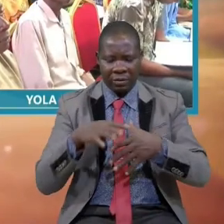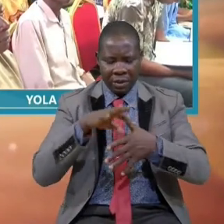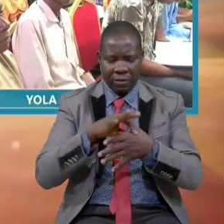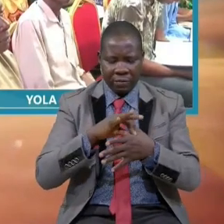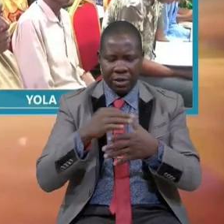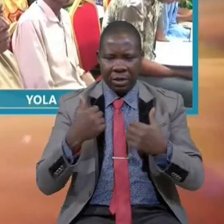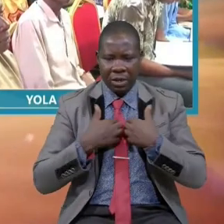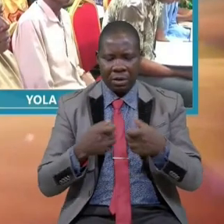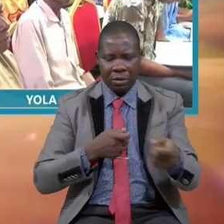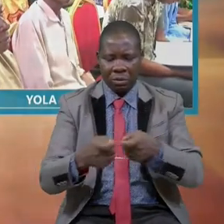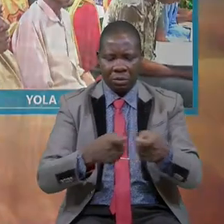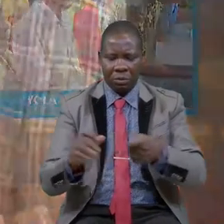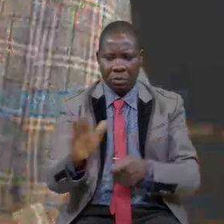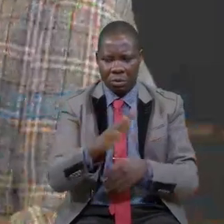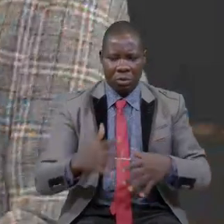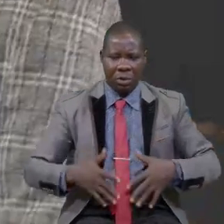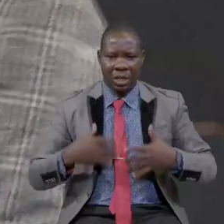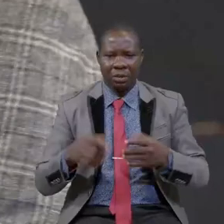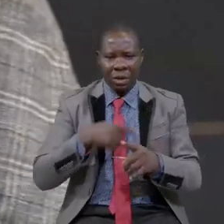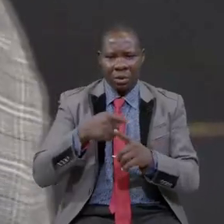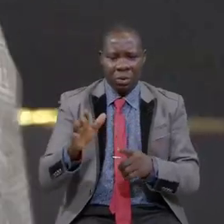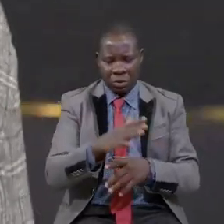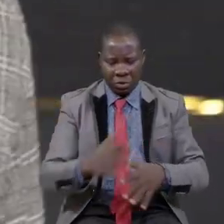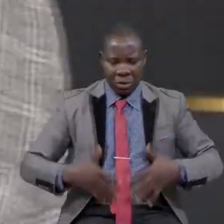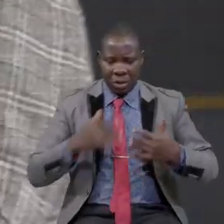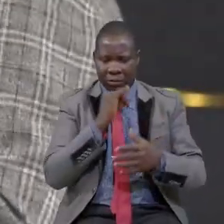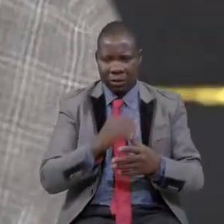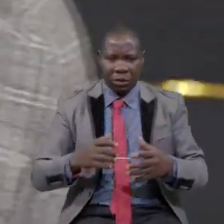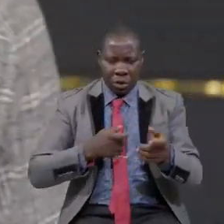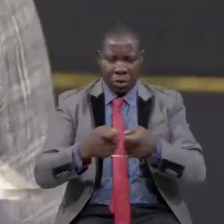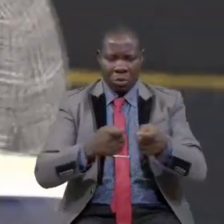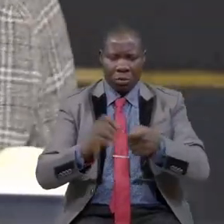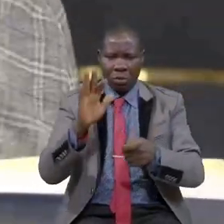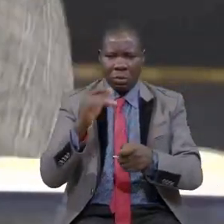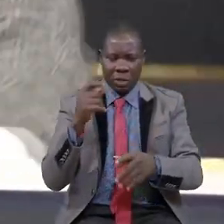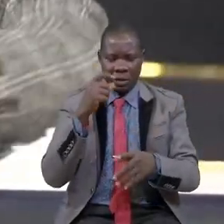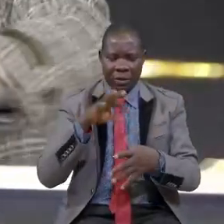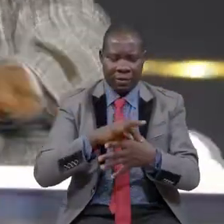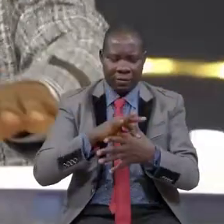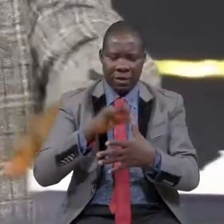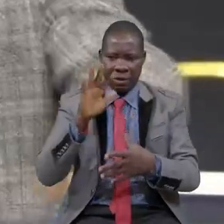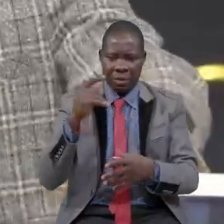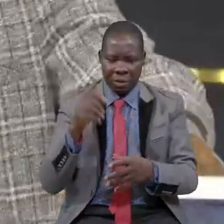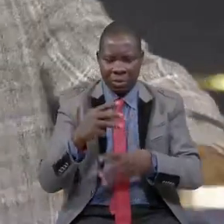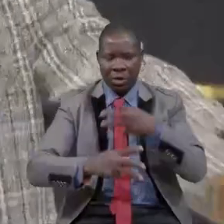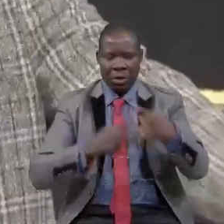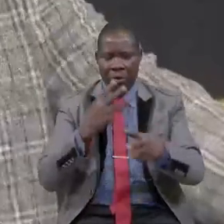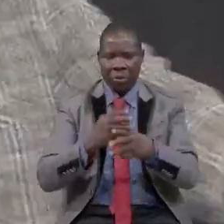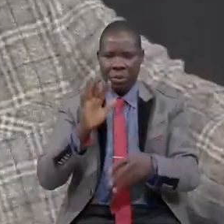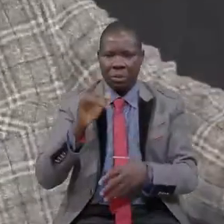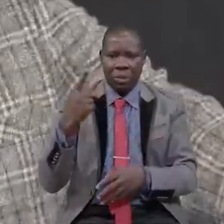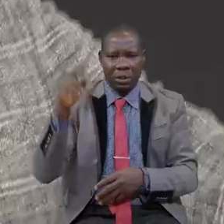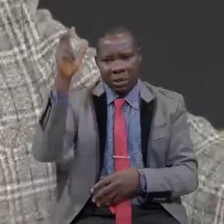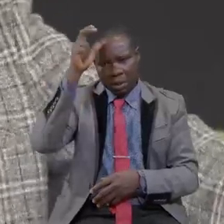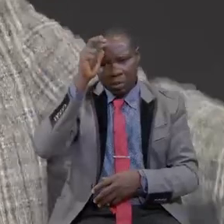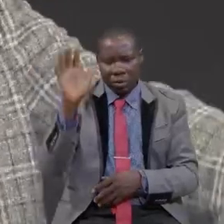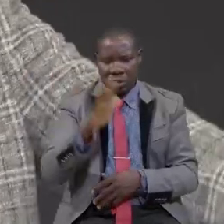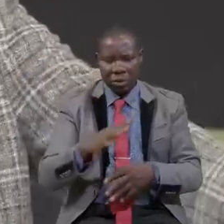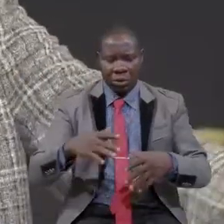vie. Et quand ta vie est complètement dominée par la chair, le monde, par le diable, ta vie